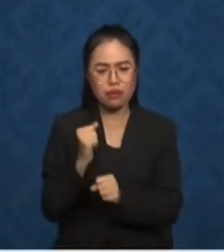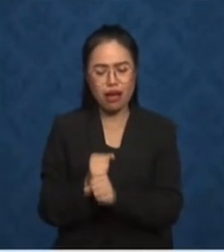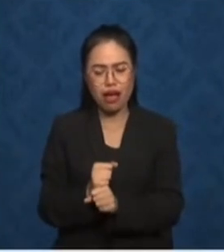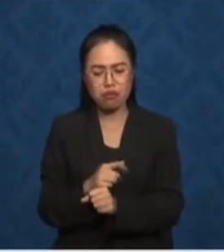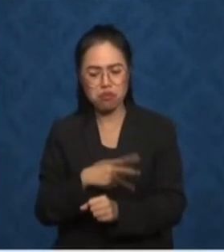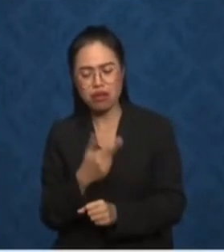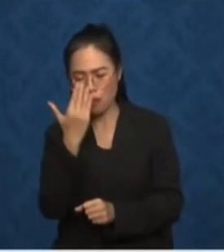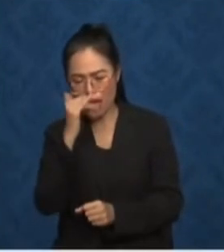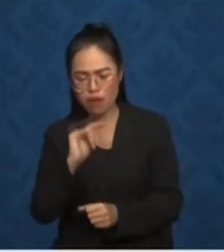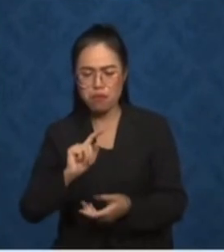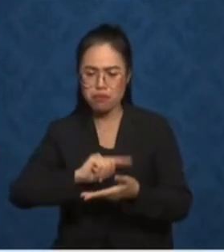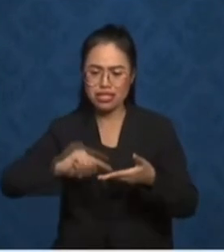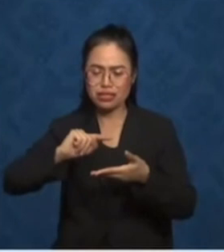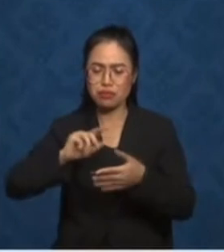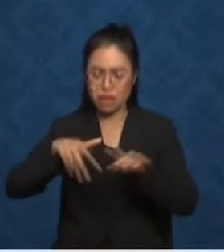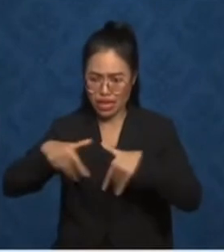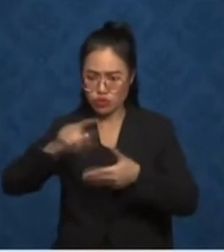ชะชนพระชชนเลือกพวกเรามา